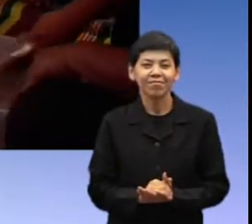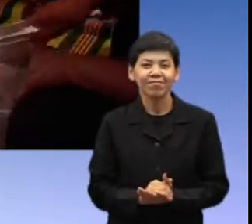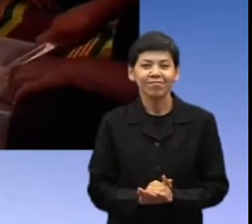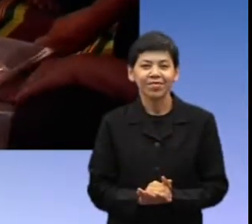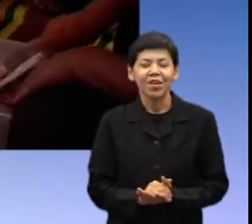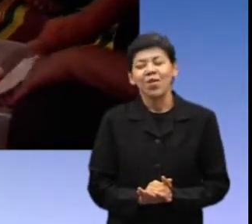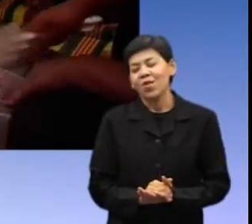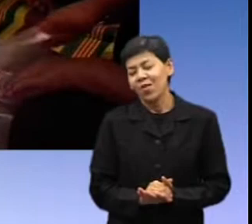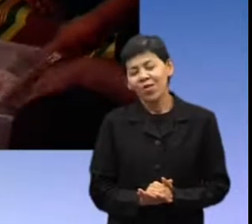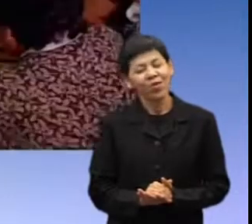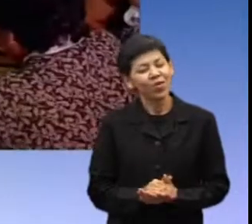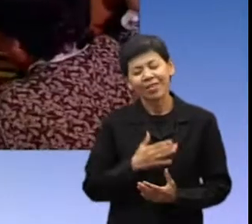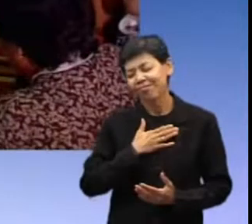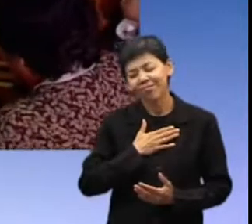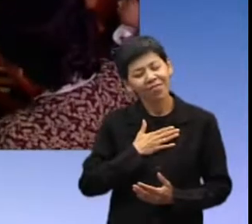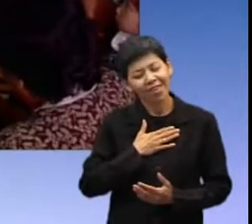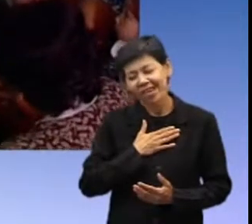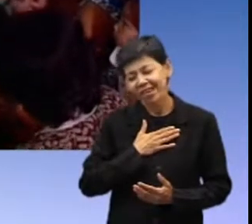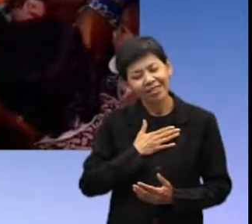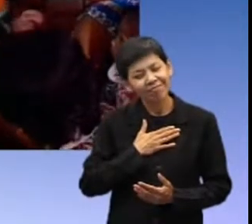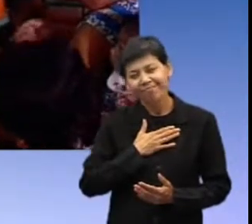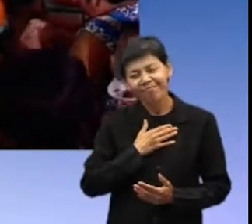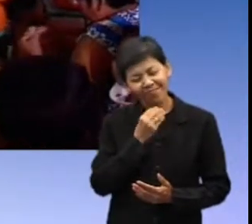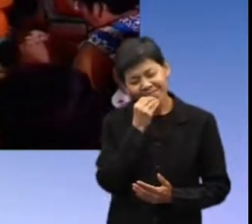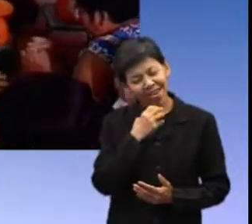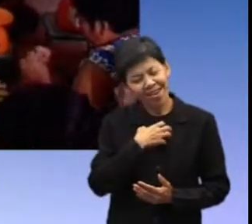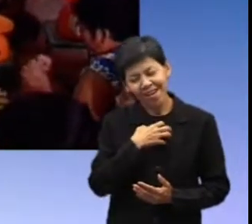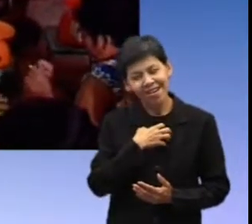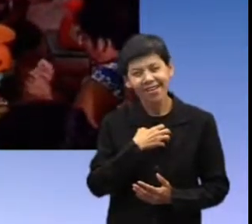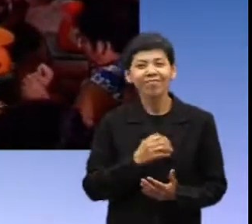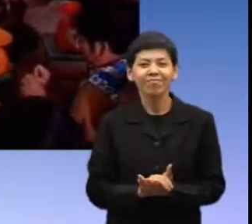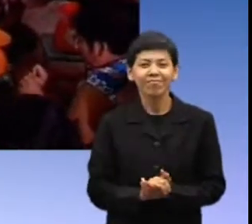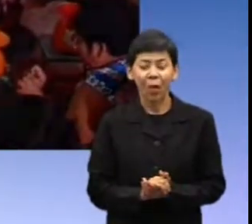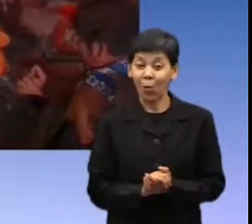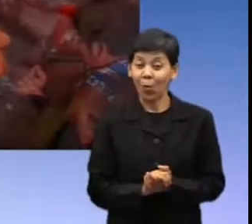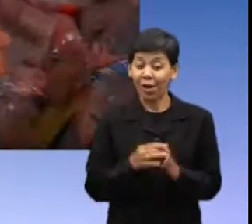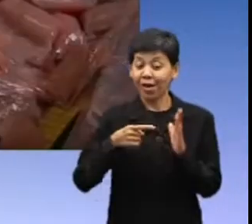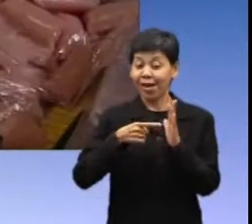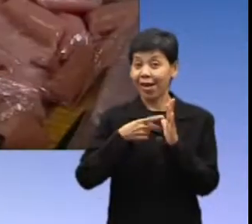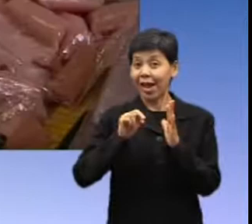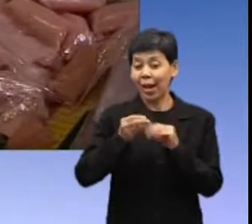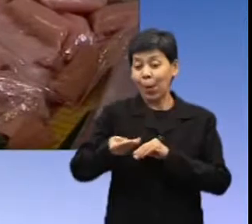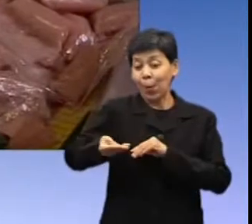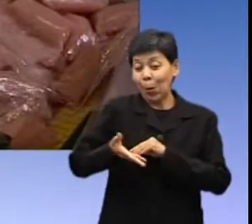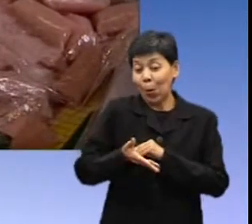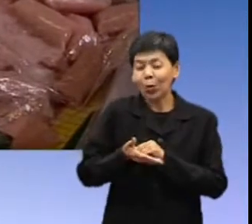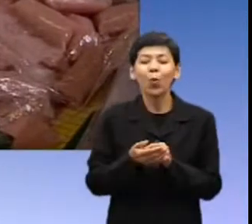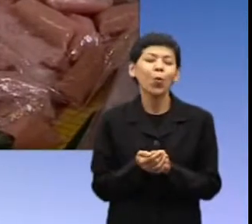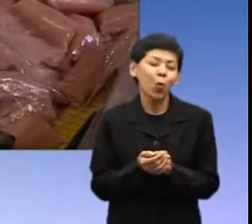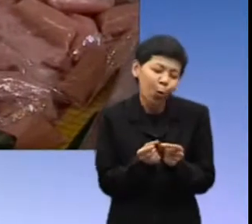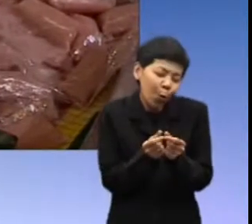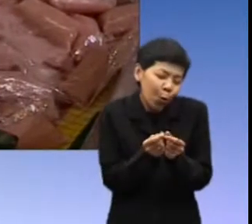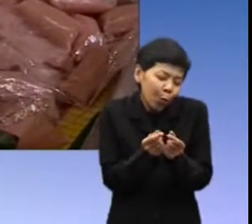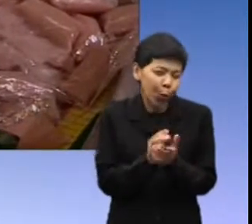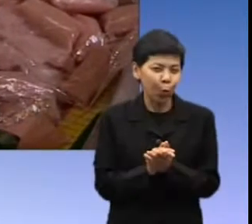ครับแม่ชักจะเปรี้ยวปากอยากลองชิมแล้วใช่ไหมล่ะยิ่งถ้าได้แหนมทอดร้อนๆกินกับถั่ว